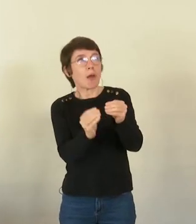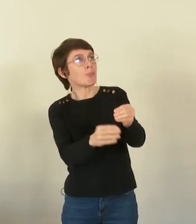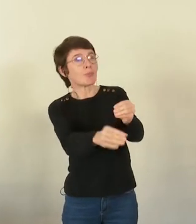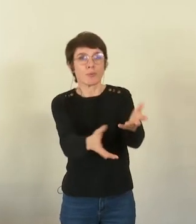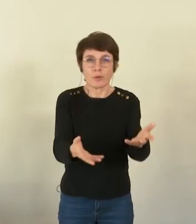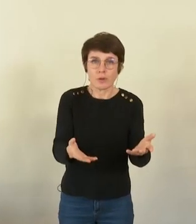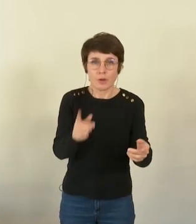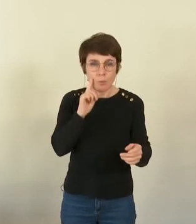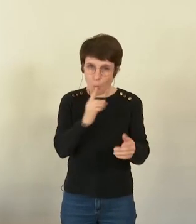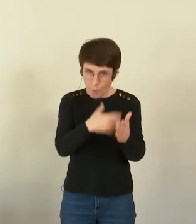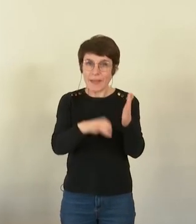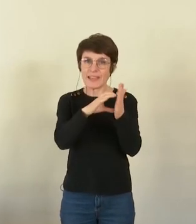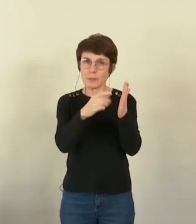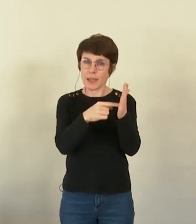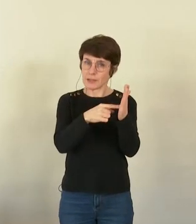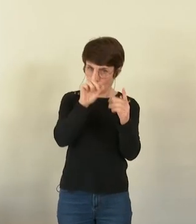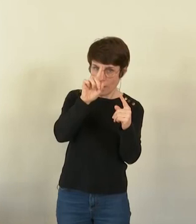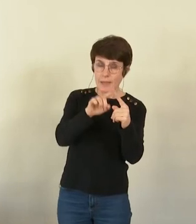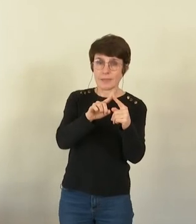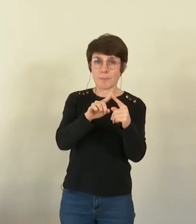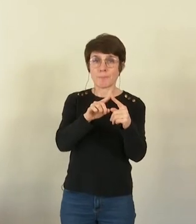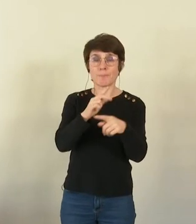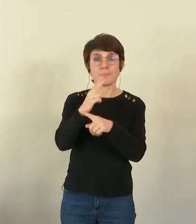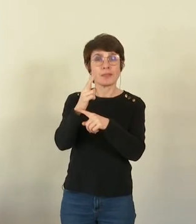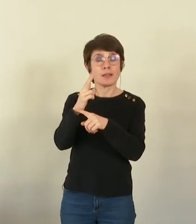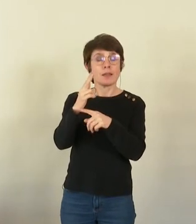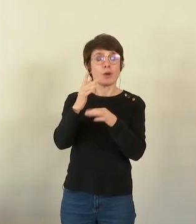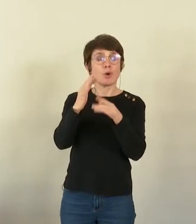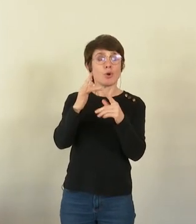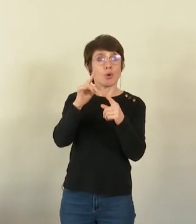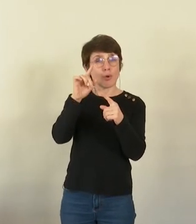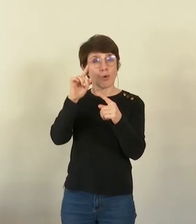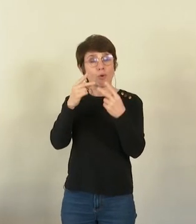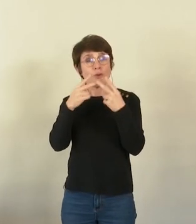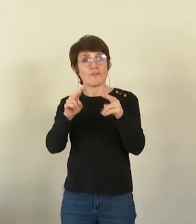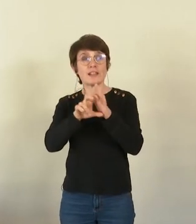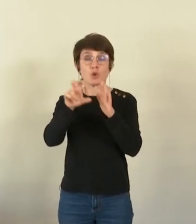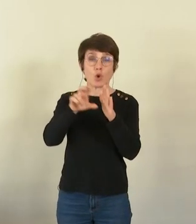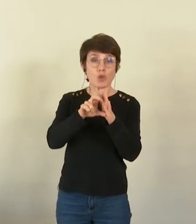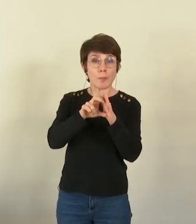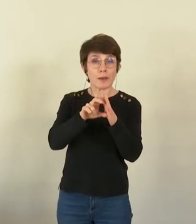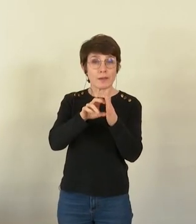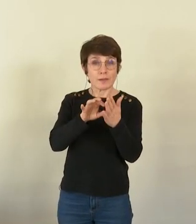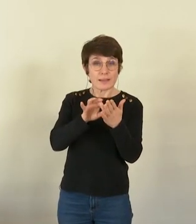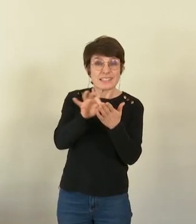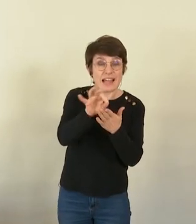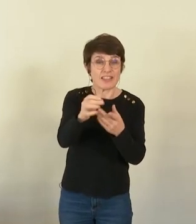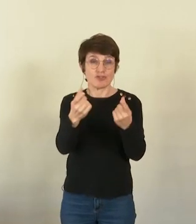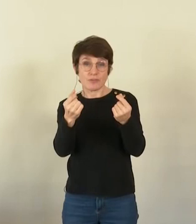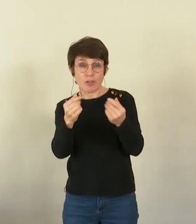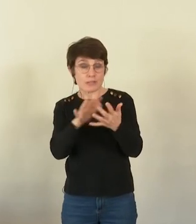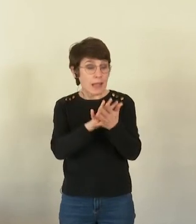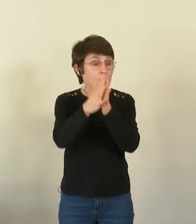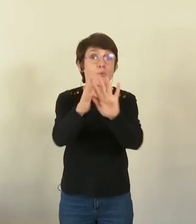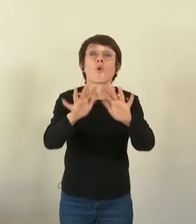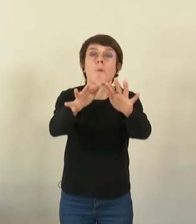avoir une délibération cadre sur les les questions de la trajectoire financière de la ville ça ça serait vraiment intéressant pour l'avenir